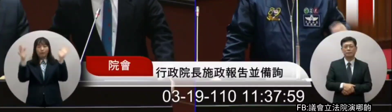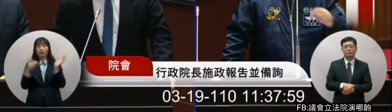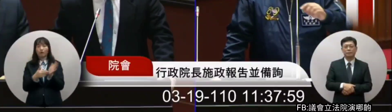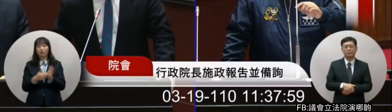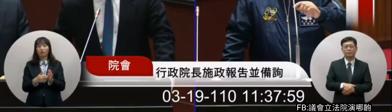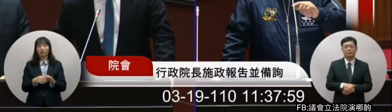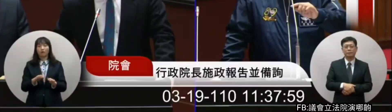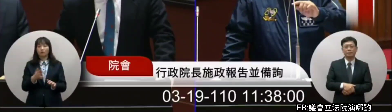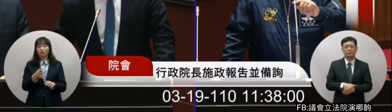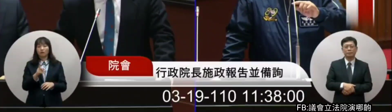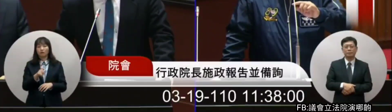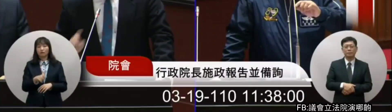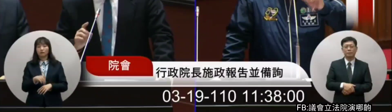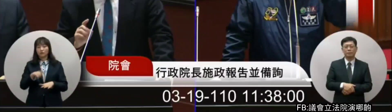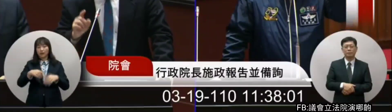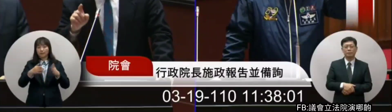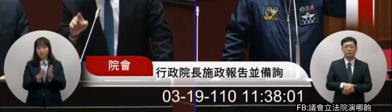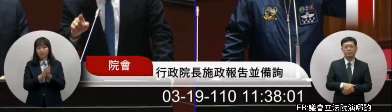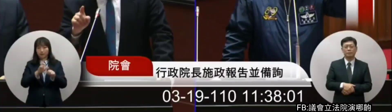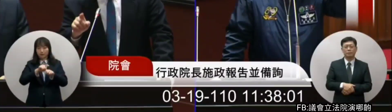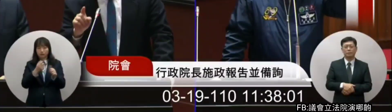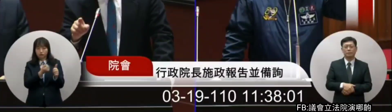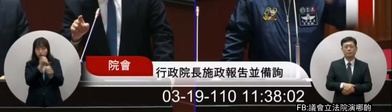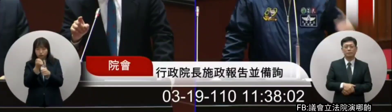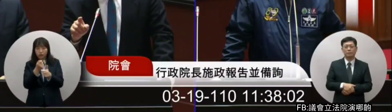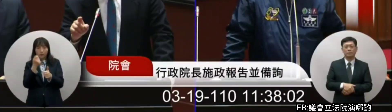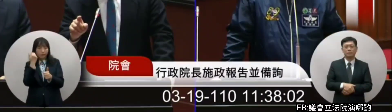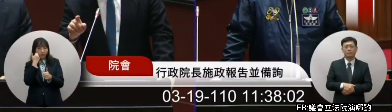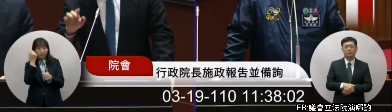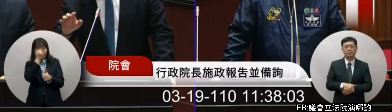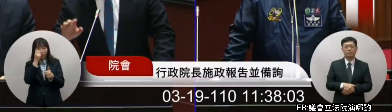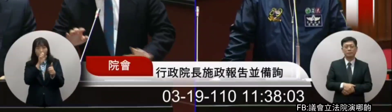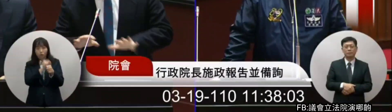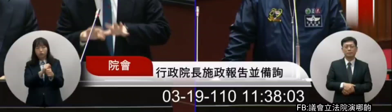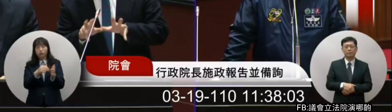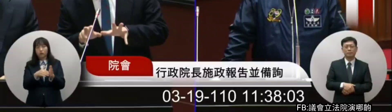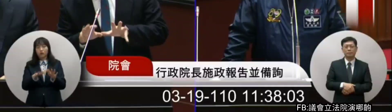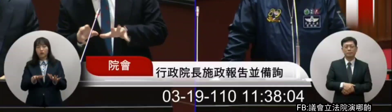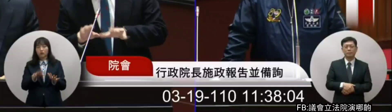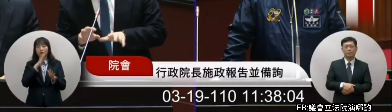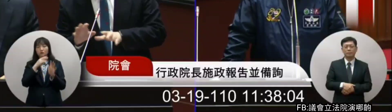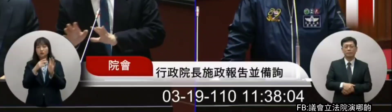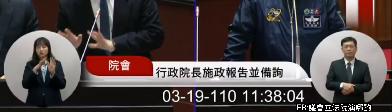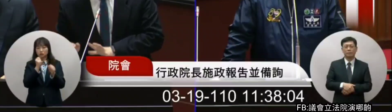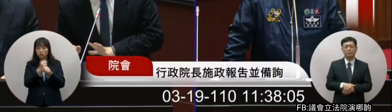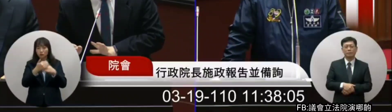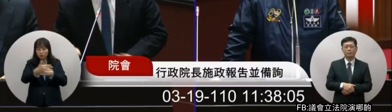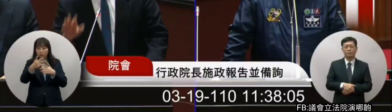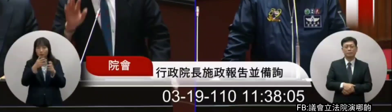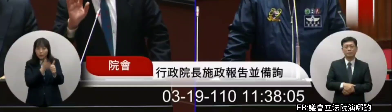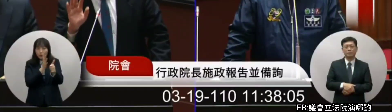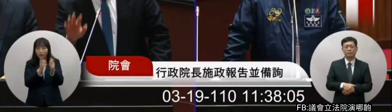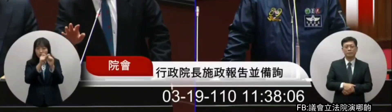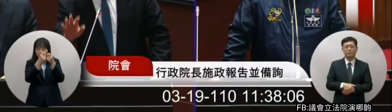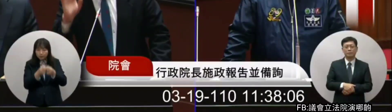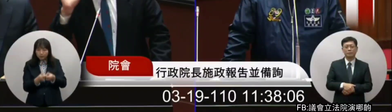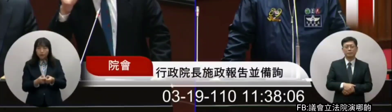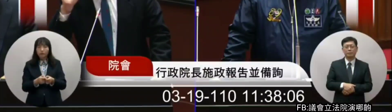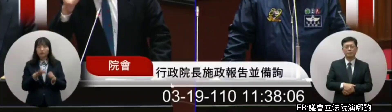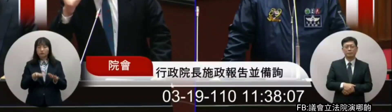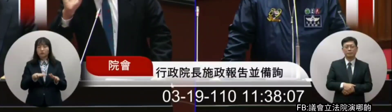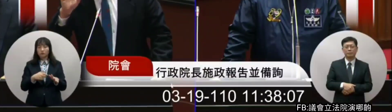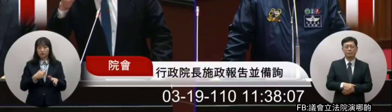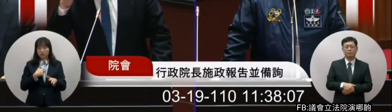来了，而且我们第一时间就掌握到那个犯嫌。那现在正在澄清他作案的这些细节，那事实上已